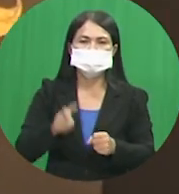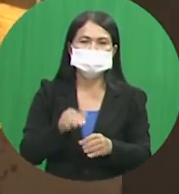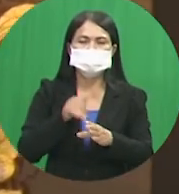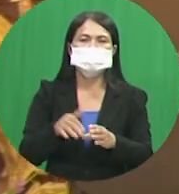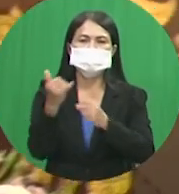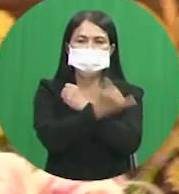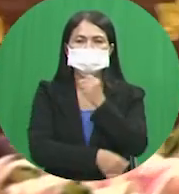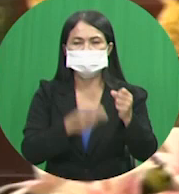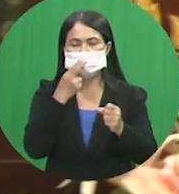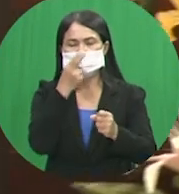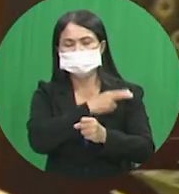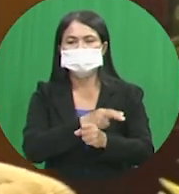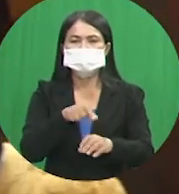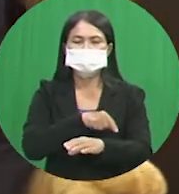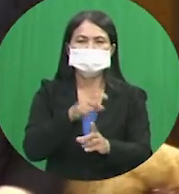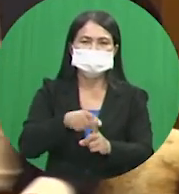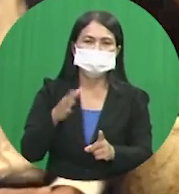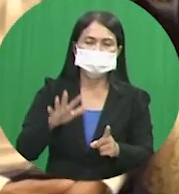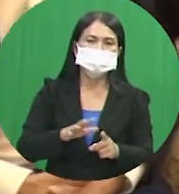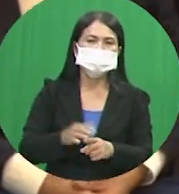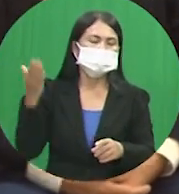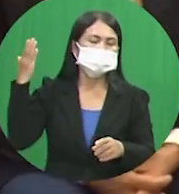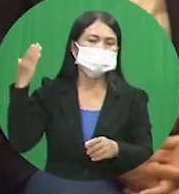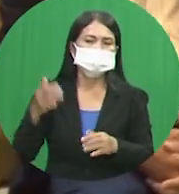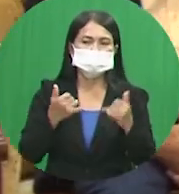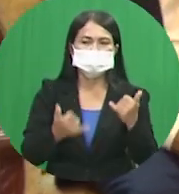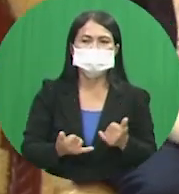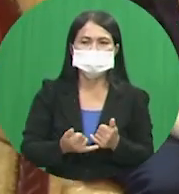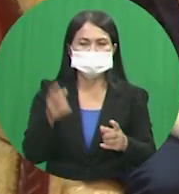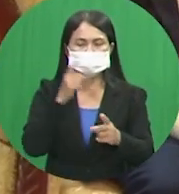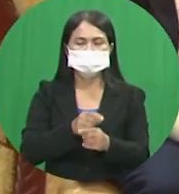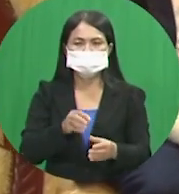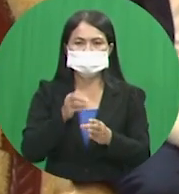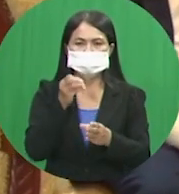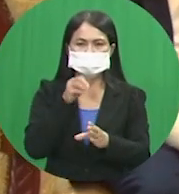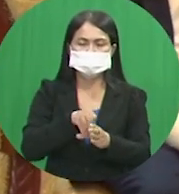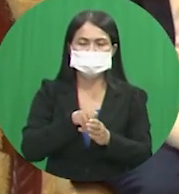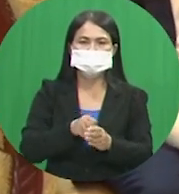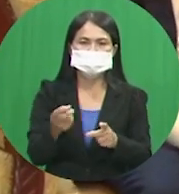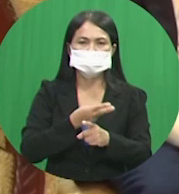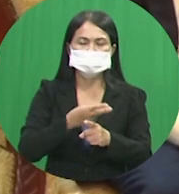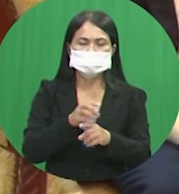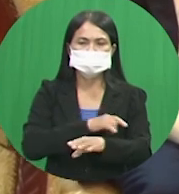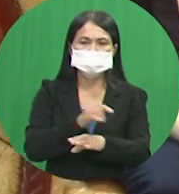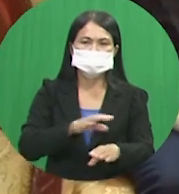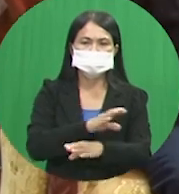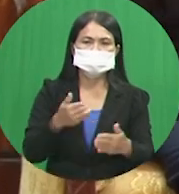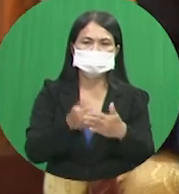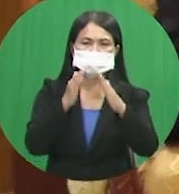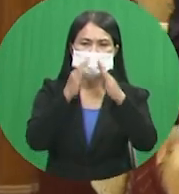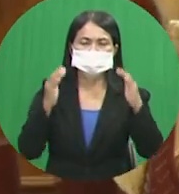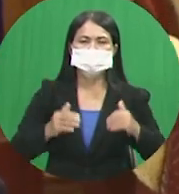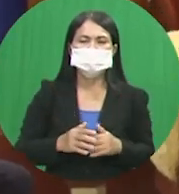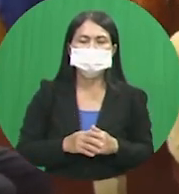นมประเทศเวียดนามการปิดขายอุตสาหกรรมกลางหมกนี้ดำใบจีตุนสำหรับยกหมกอนุวัตในปีกัมพูชีทวีจีมจับ